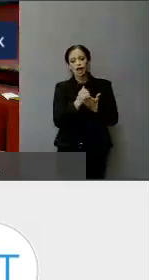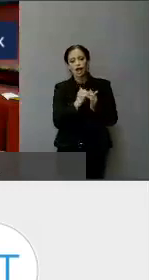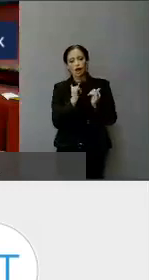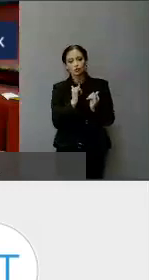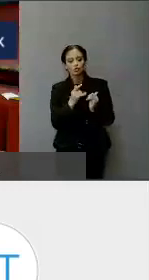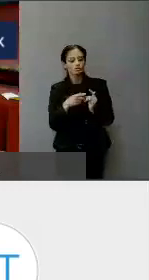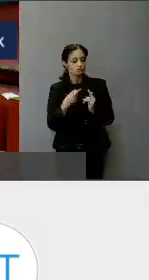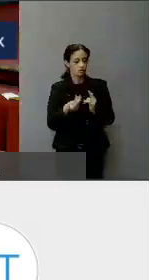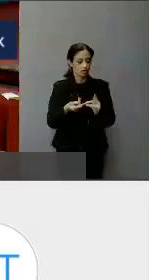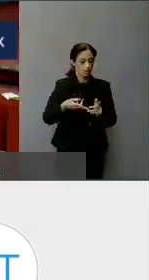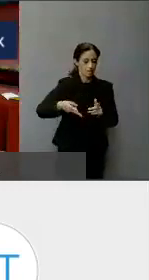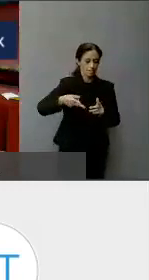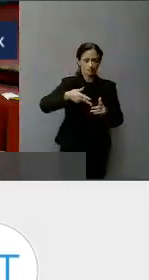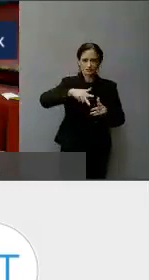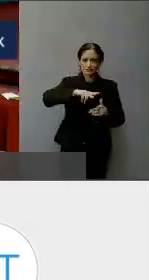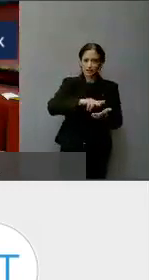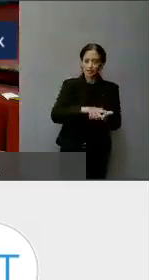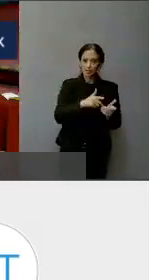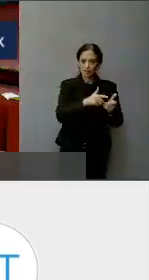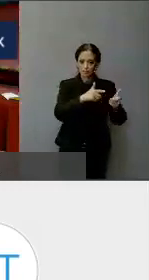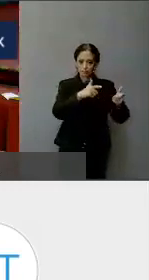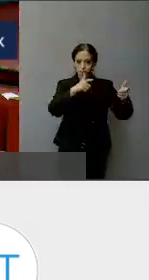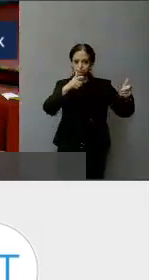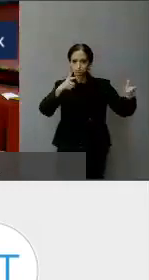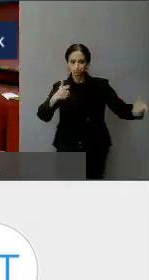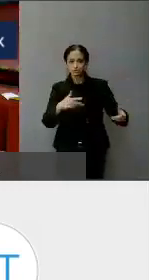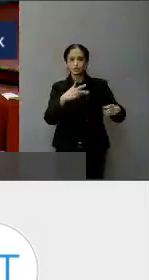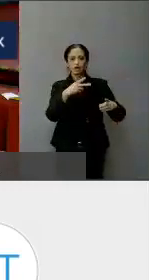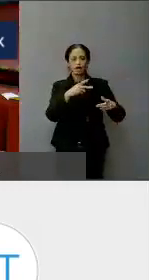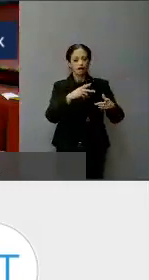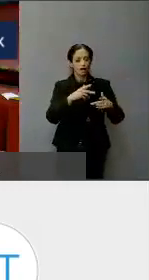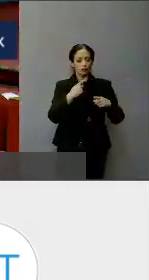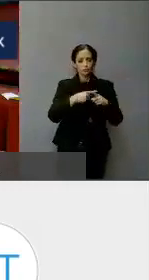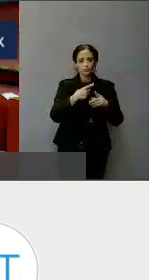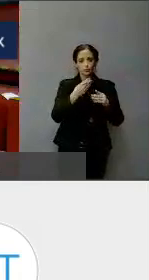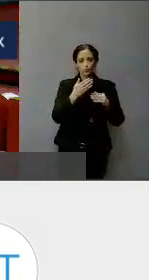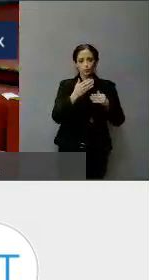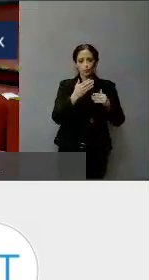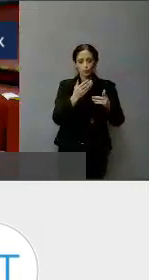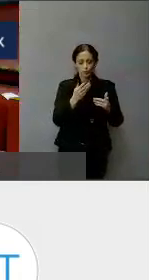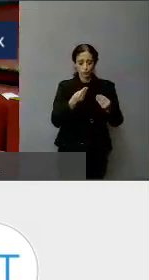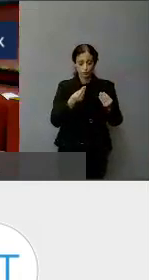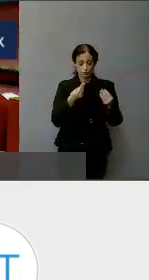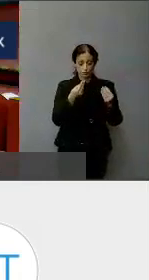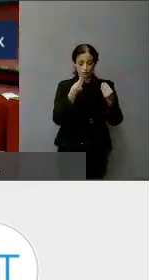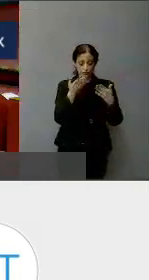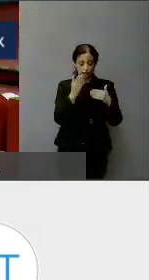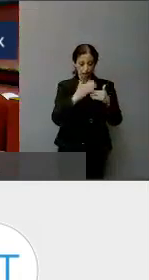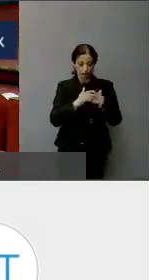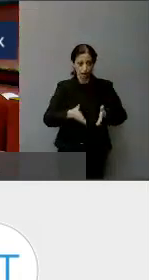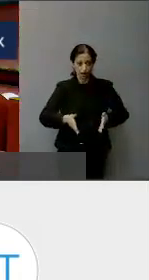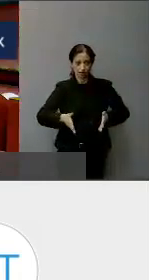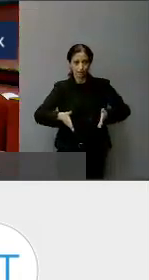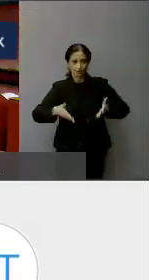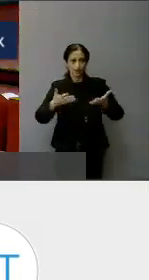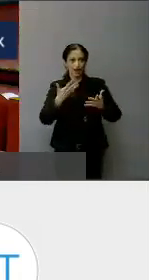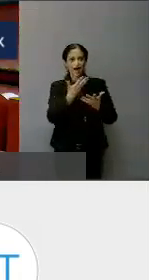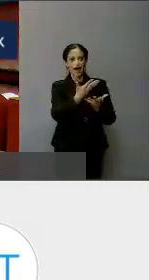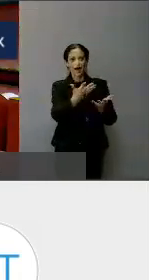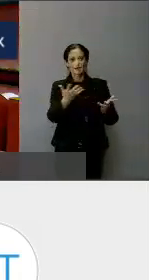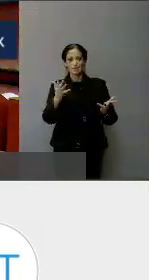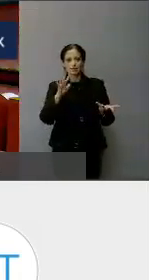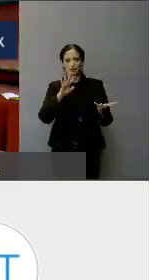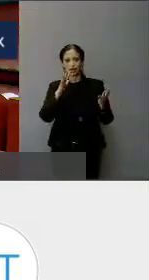grazie a degli interventi edilizi che modificheranno in maniera irreversibile l'ambiente non